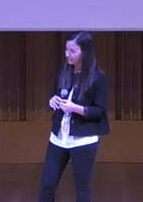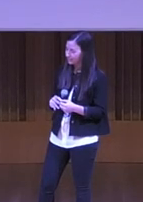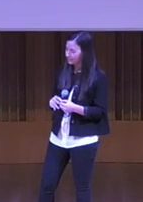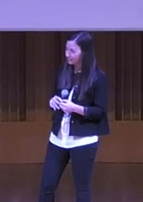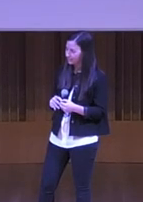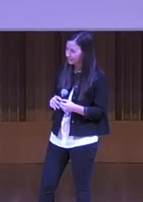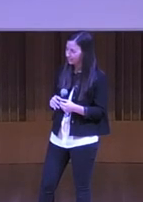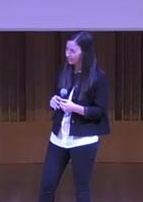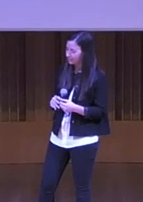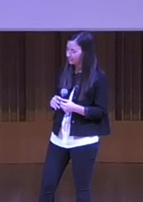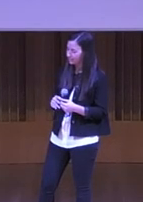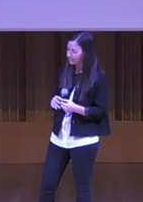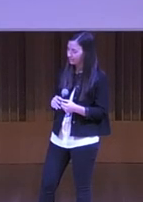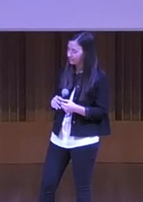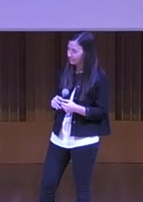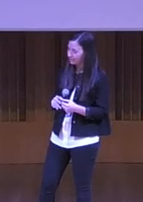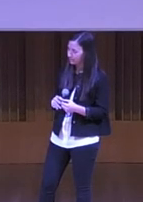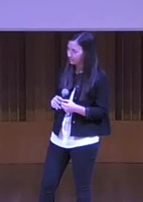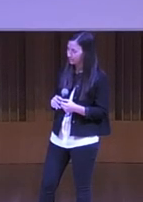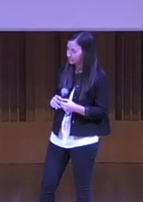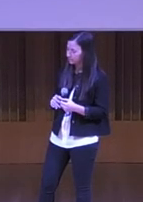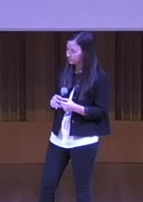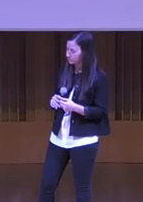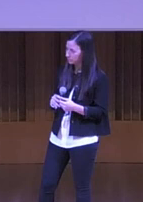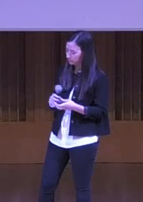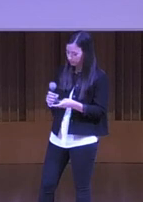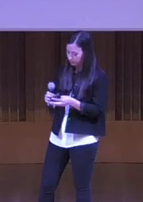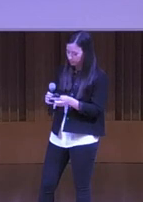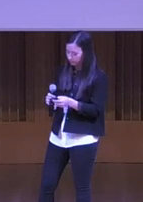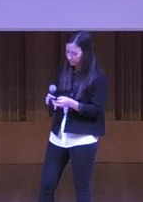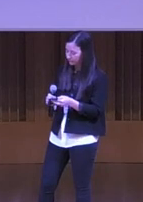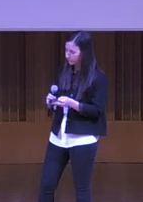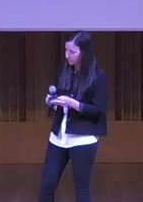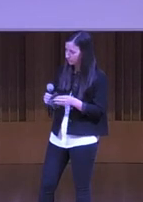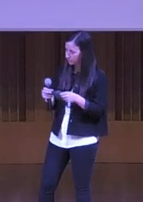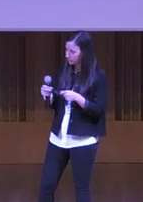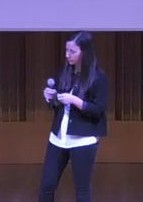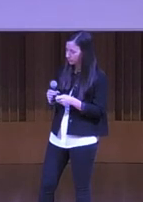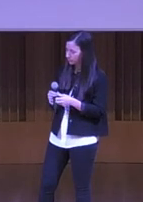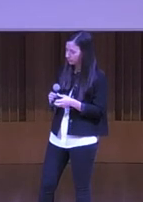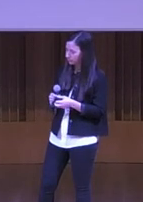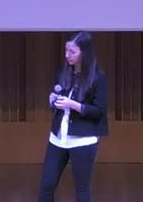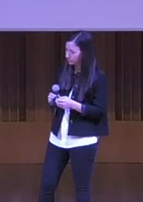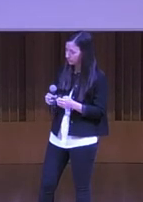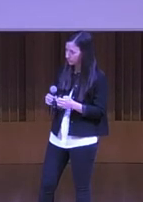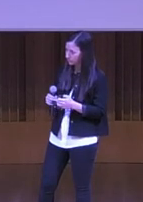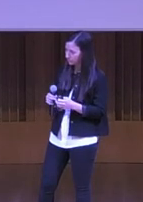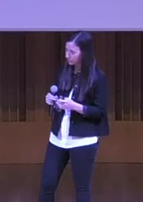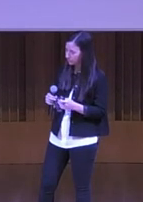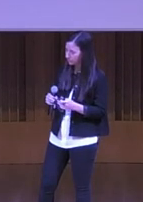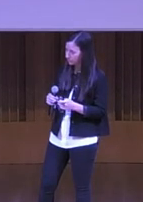no? I no només a nivell pandèmic, sinó també en el moment d'emergència climàtica que vivim, no? On